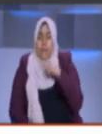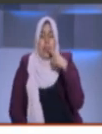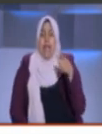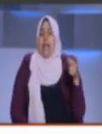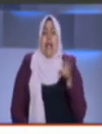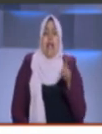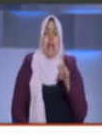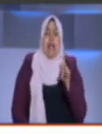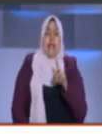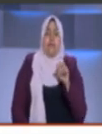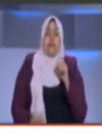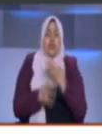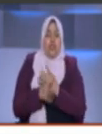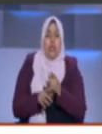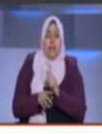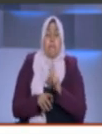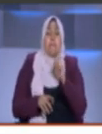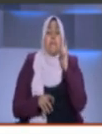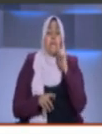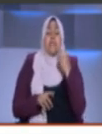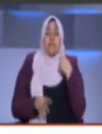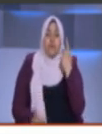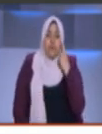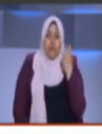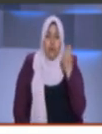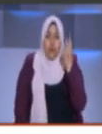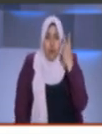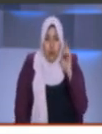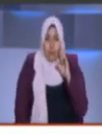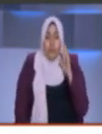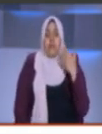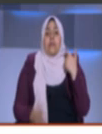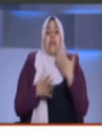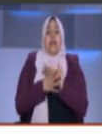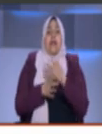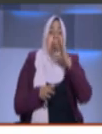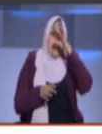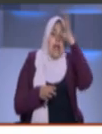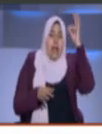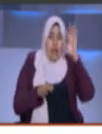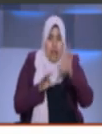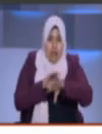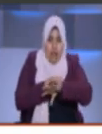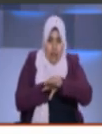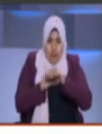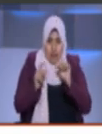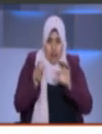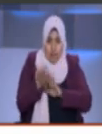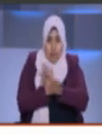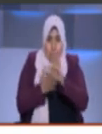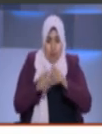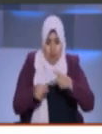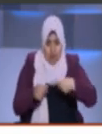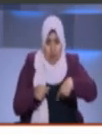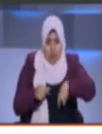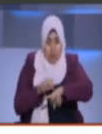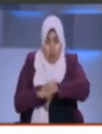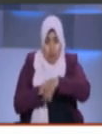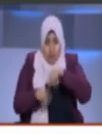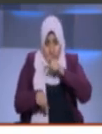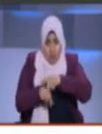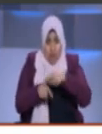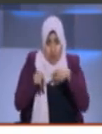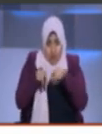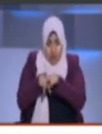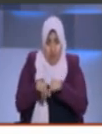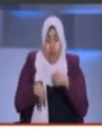لا أعتقد ذلك، لكن المتوقع أنه حتى إذا حصلت الموجة القادمة أن لا تحدث حاليا في الوقت الحالي،